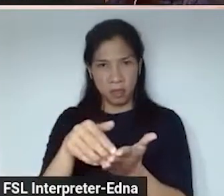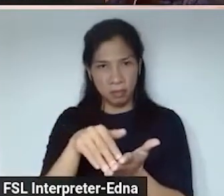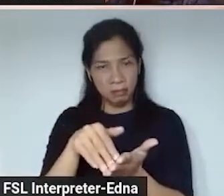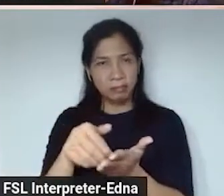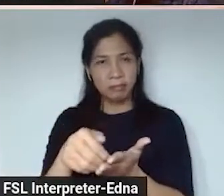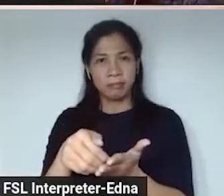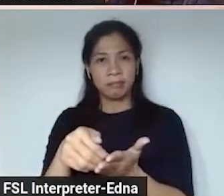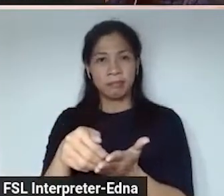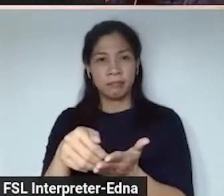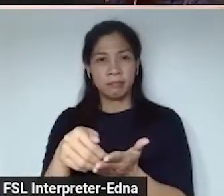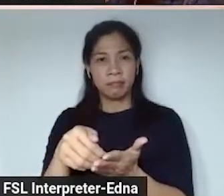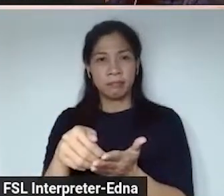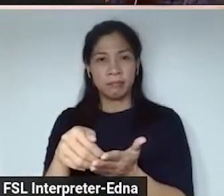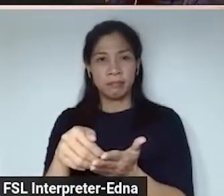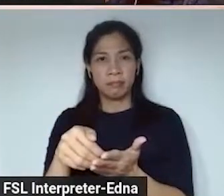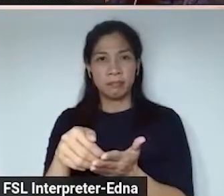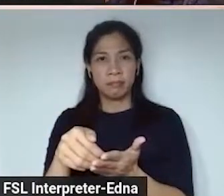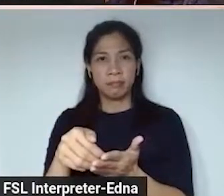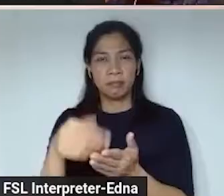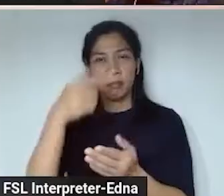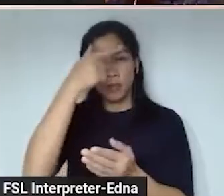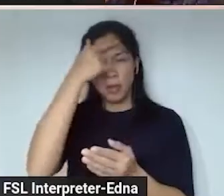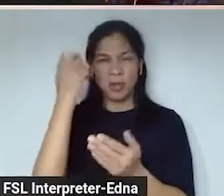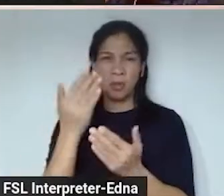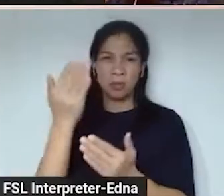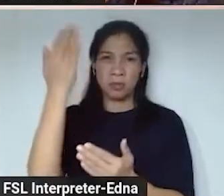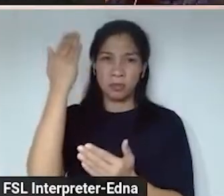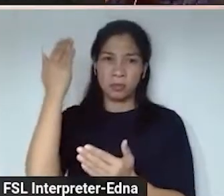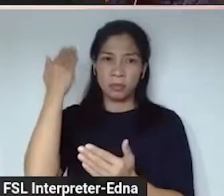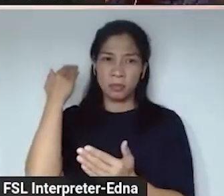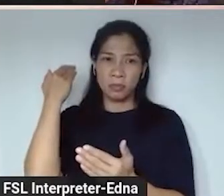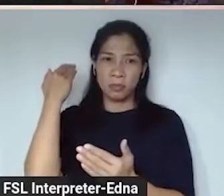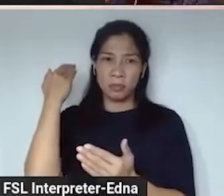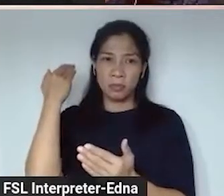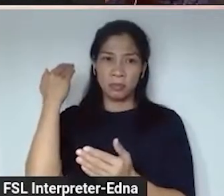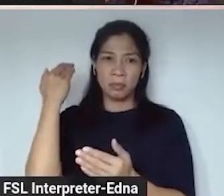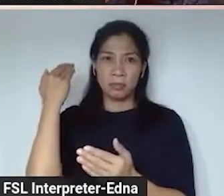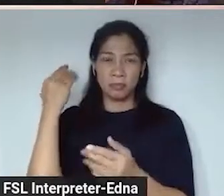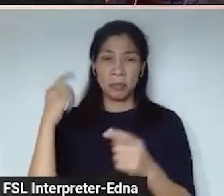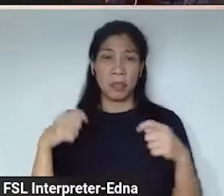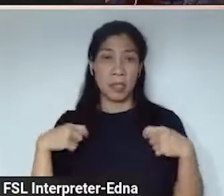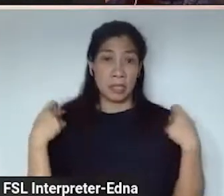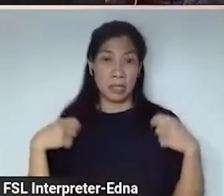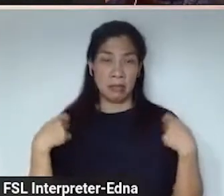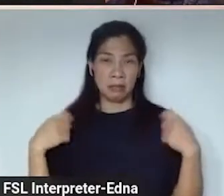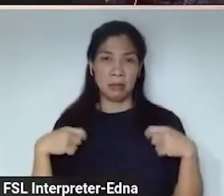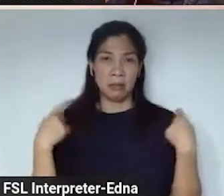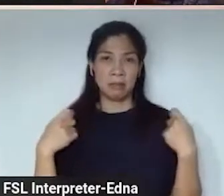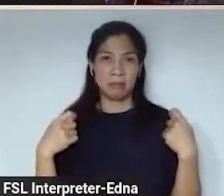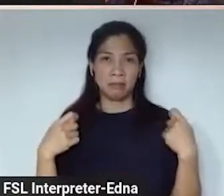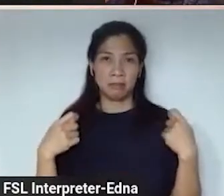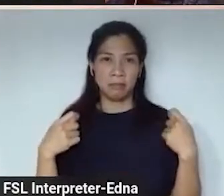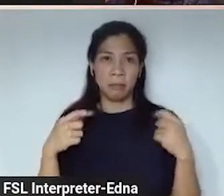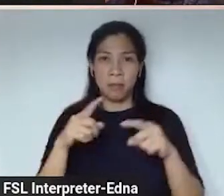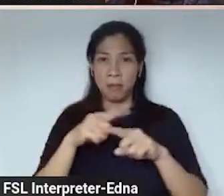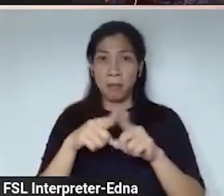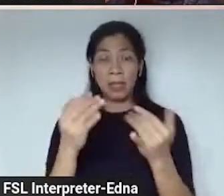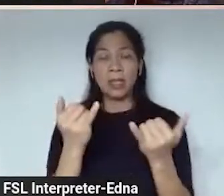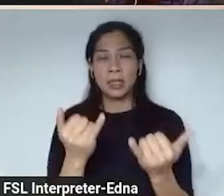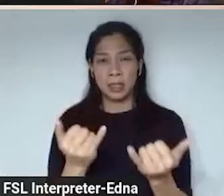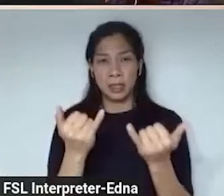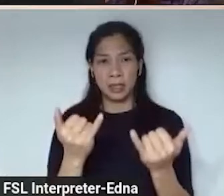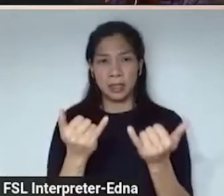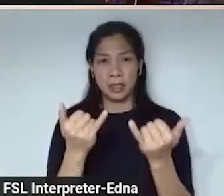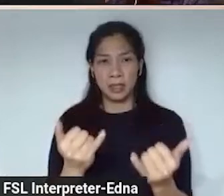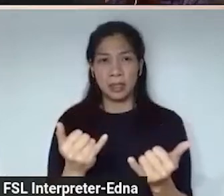Kasi during that time that I was a teenager pa lang ako. Pero ngayon, presently,